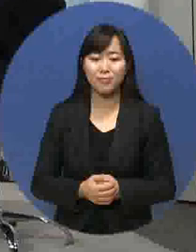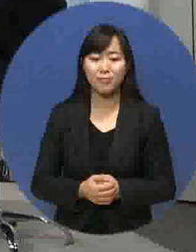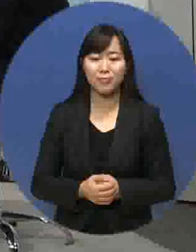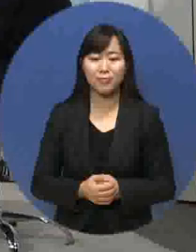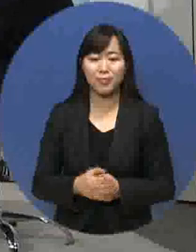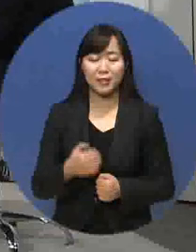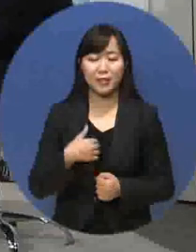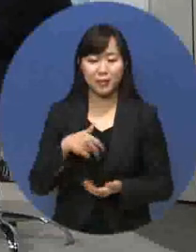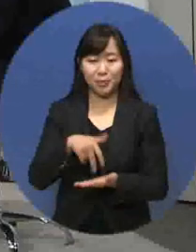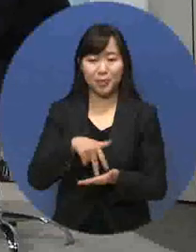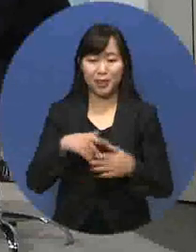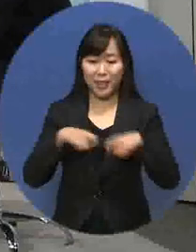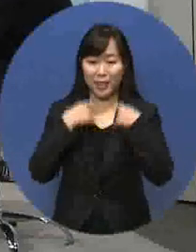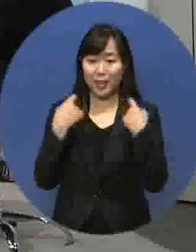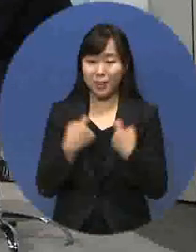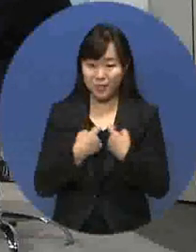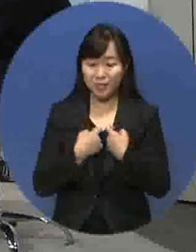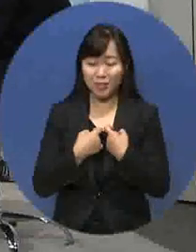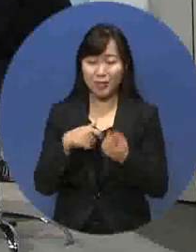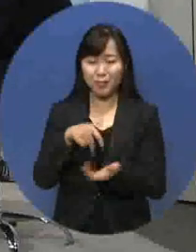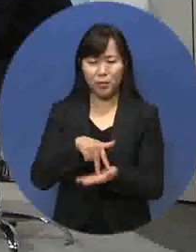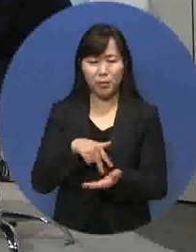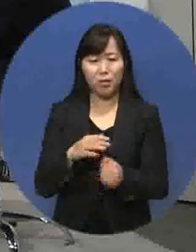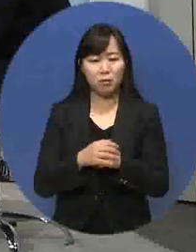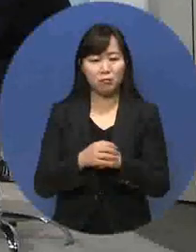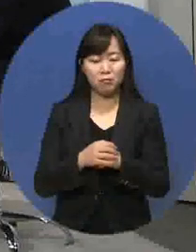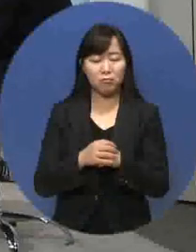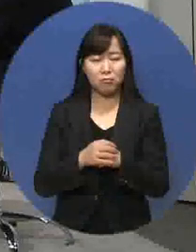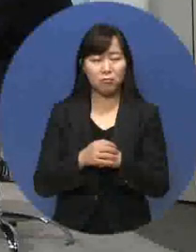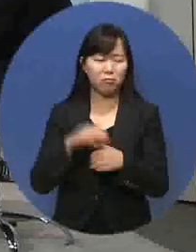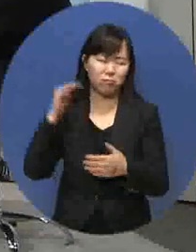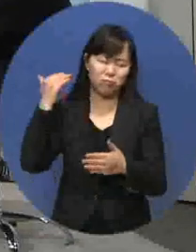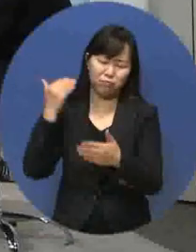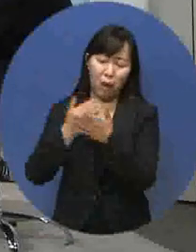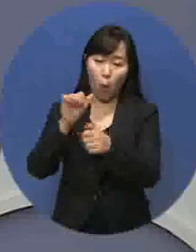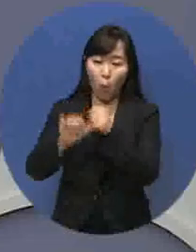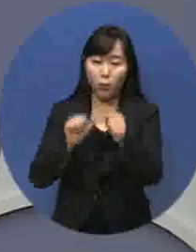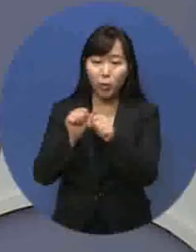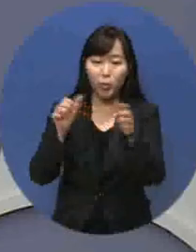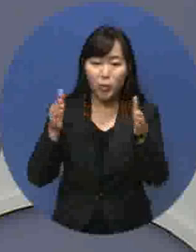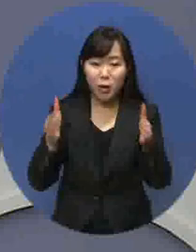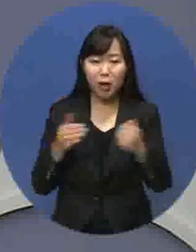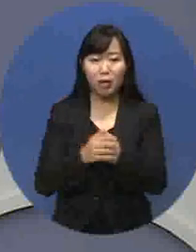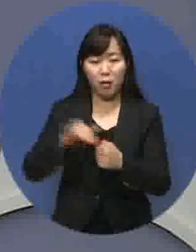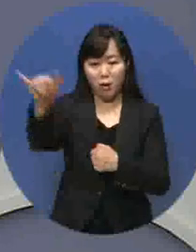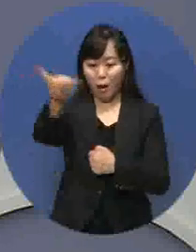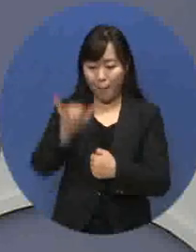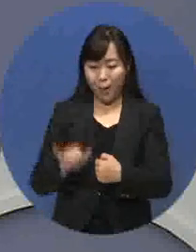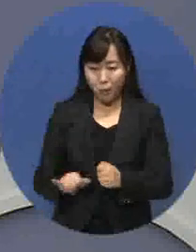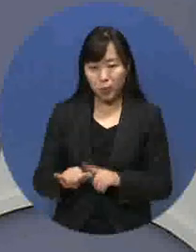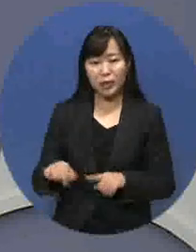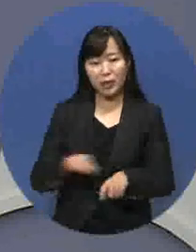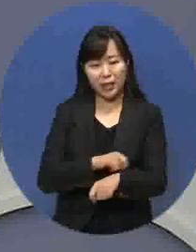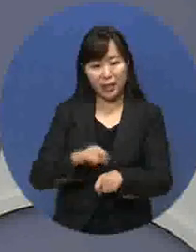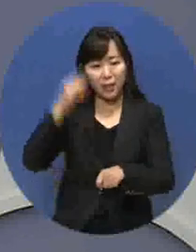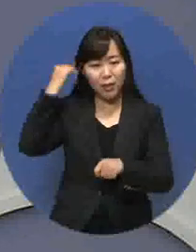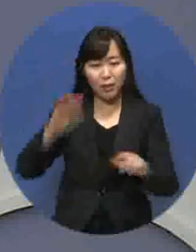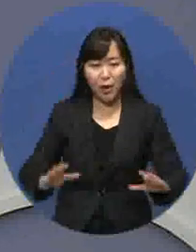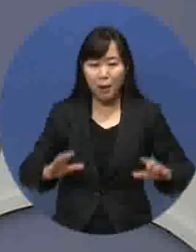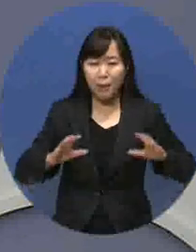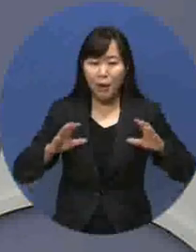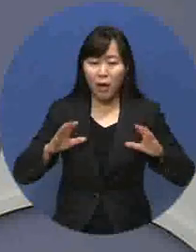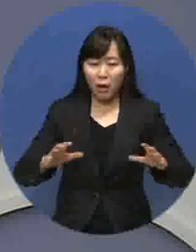저는 개인적으로 이제 지난 뭐 한 5년 동안은 한반도가 처한 그러니까 특히 이제 대한민국이